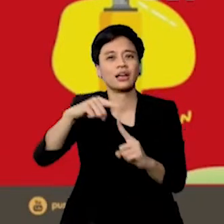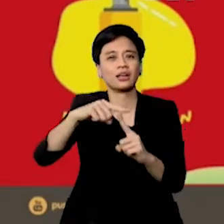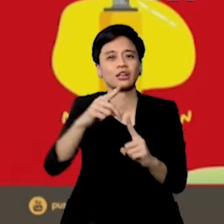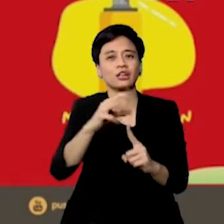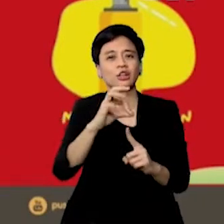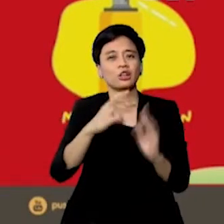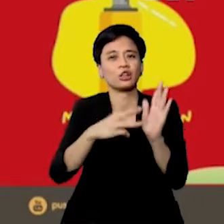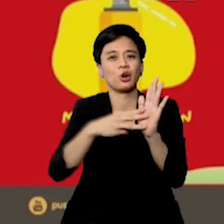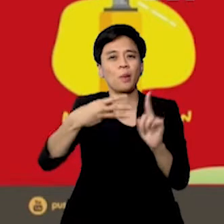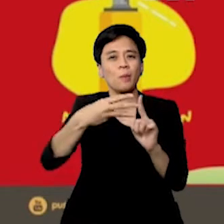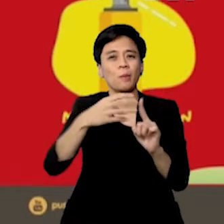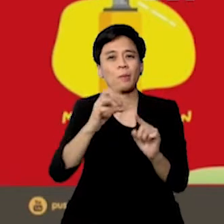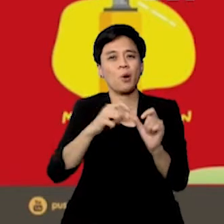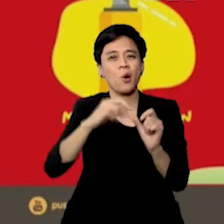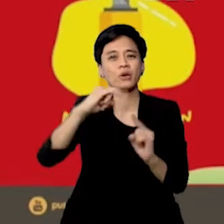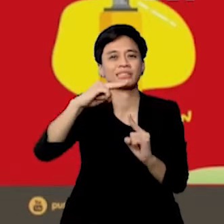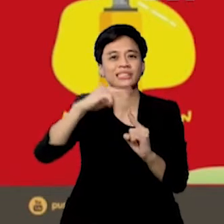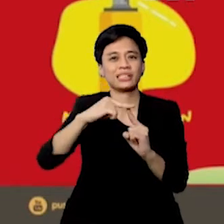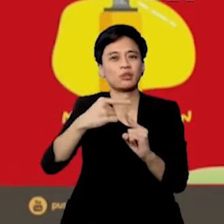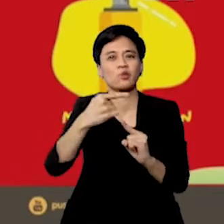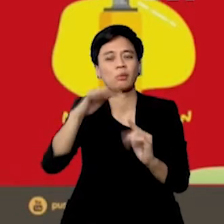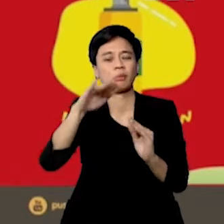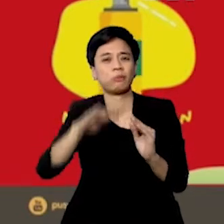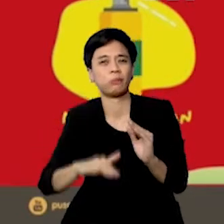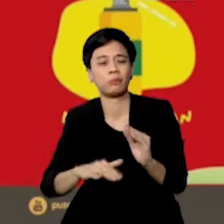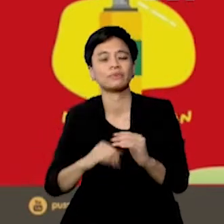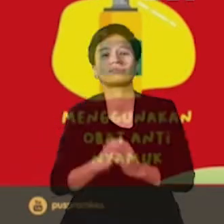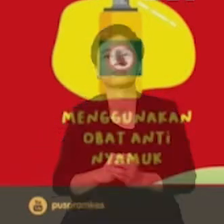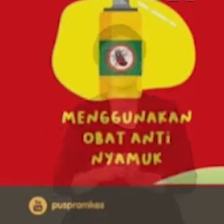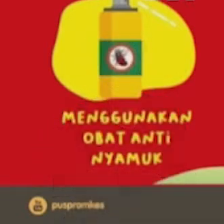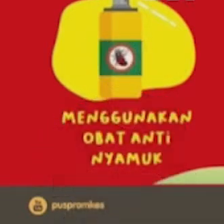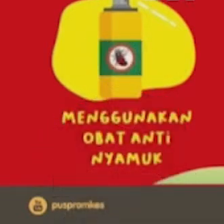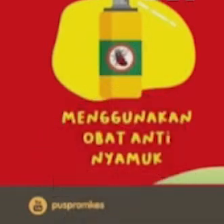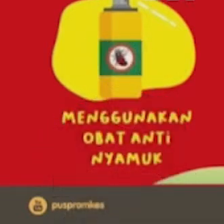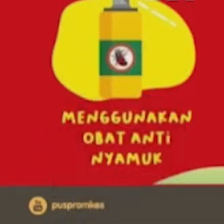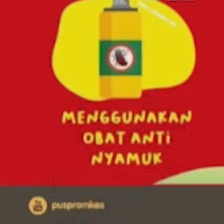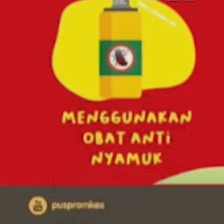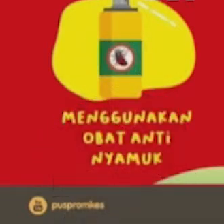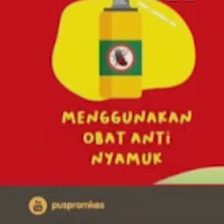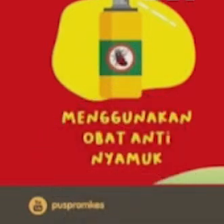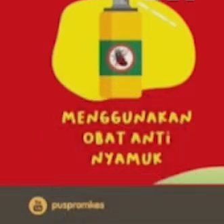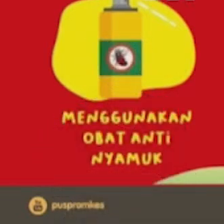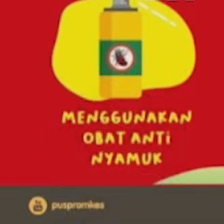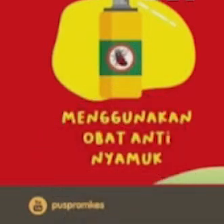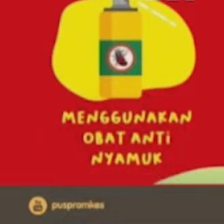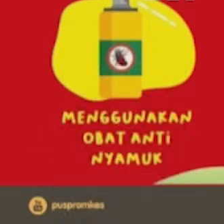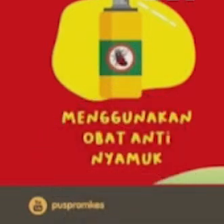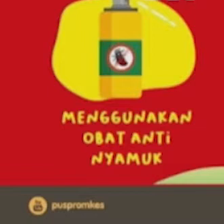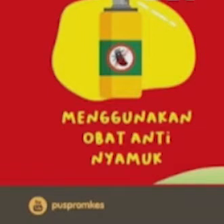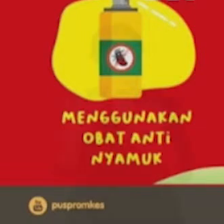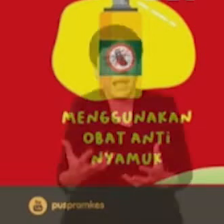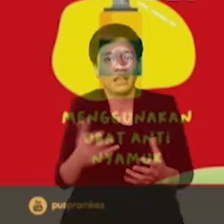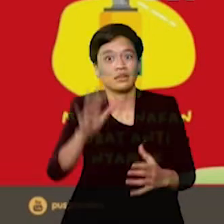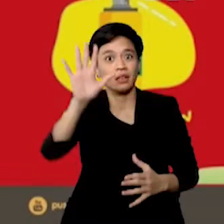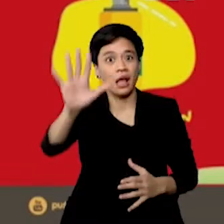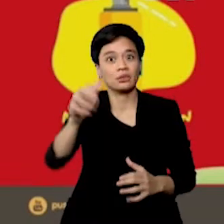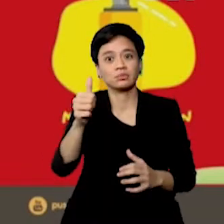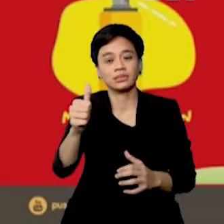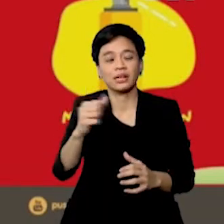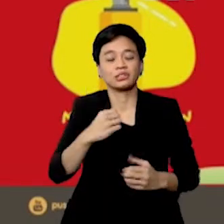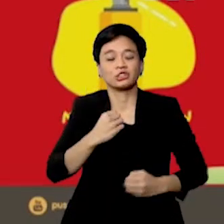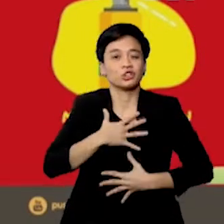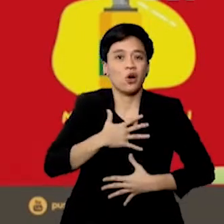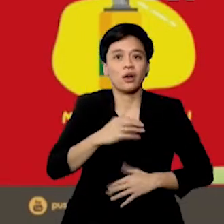trombosit. DBD bisa berkembang menjadi kondisi berat dan merupakan kegawatan yang disebut dengan dengue shock